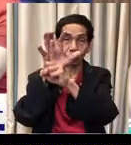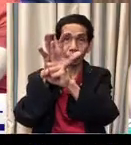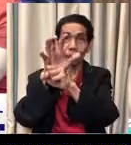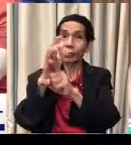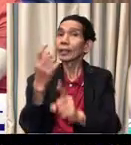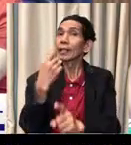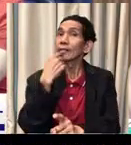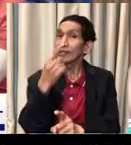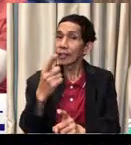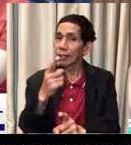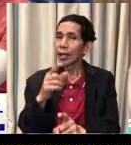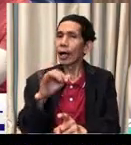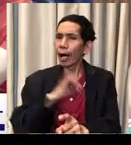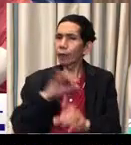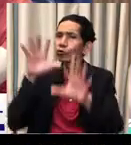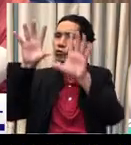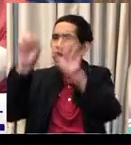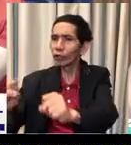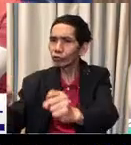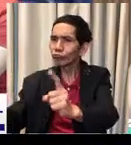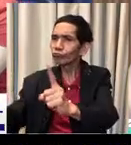Sinabi ko sa inyo, mahuhuli kayo.